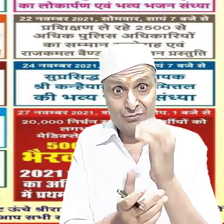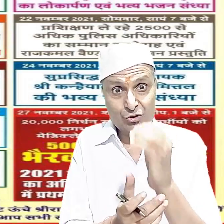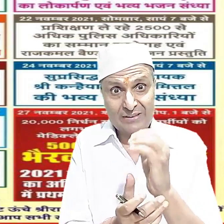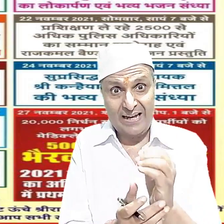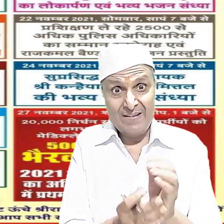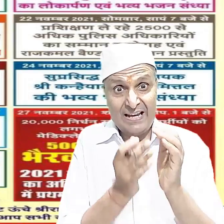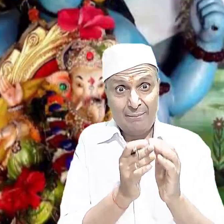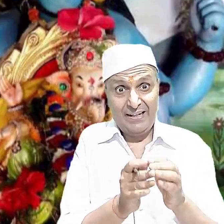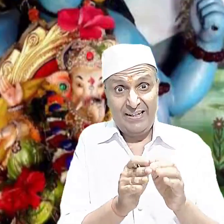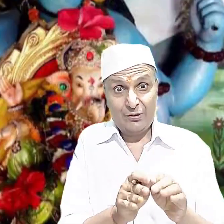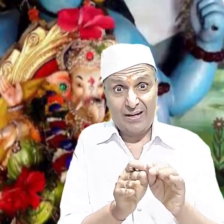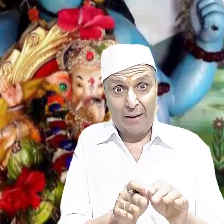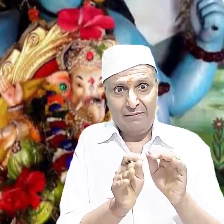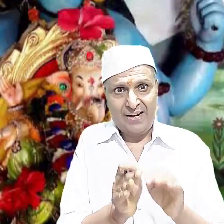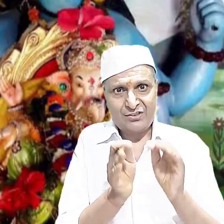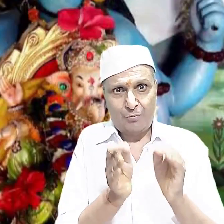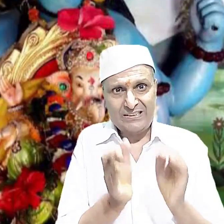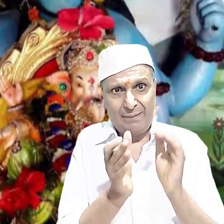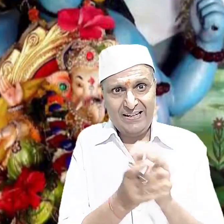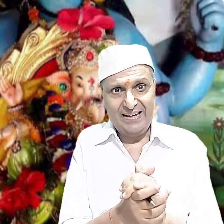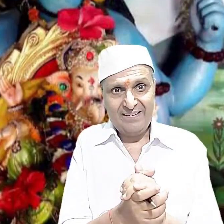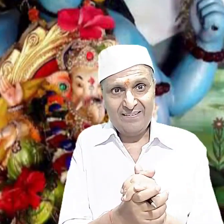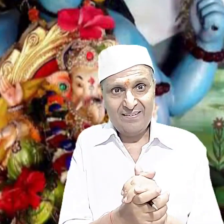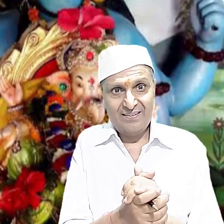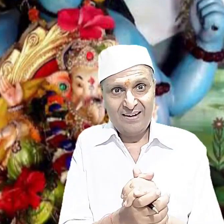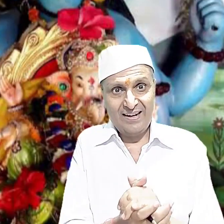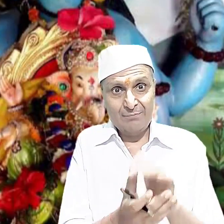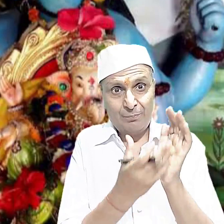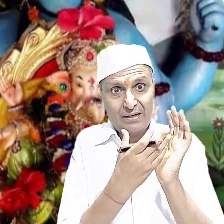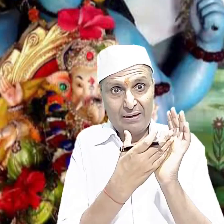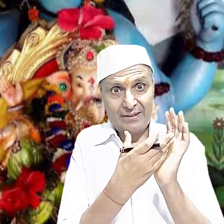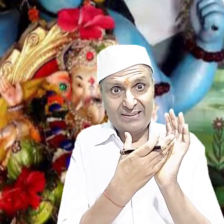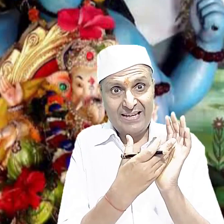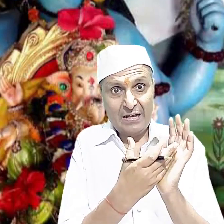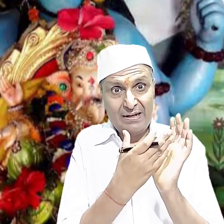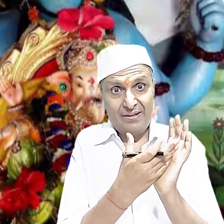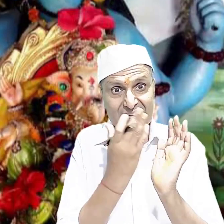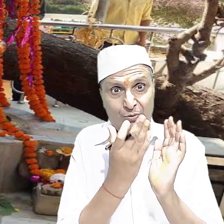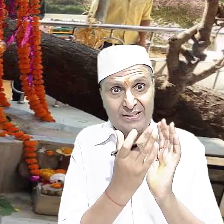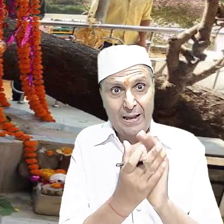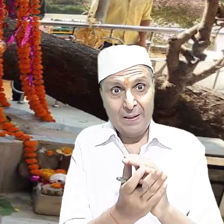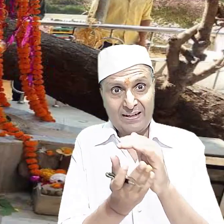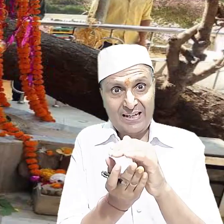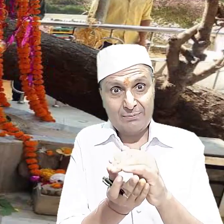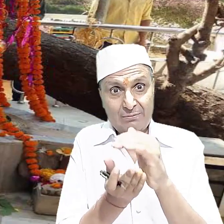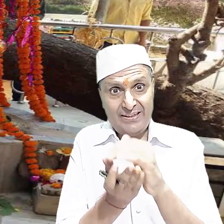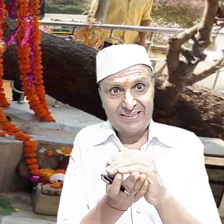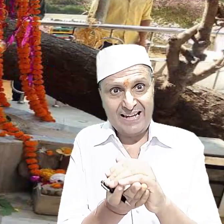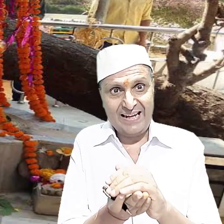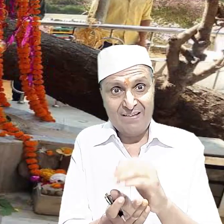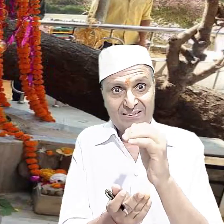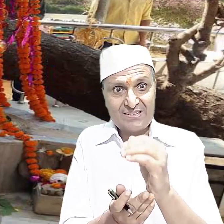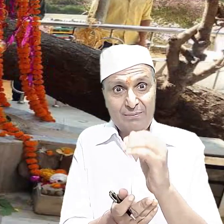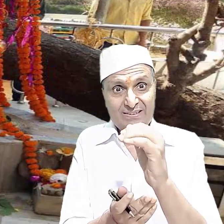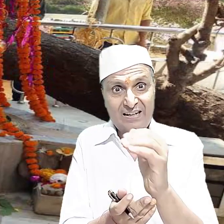हैं। हमें अफसोस होता है कि हम इन्हीं के द्वारा अपनी विरासतों को बचा पाएंगे। अरे हम जो बार-बार कहते हैं कि हमारी विरासत लुट रही है, हकीकत में जब इस